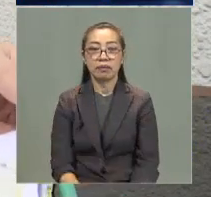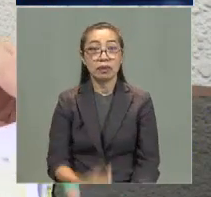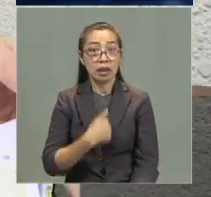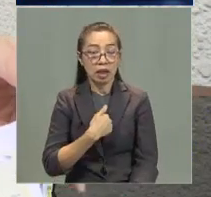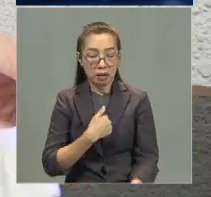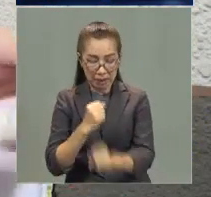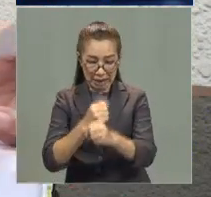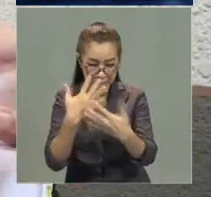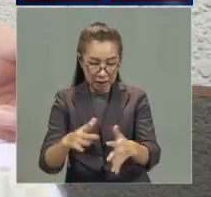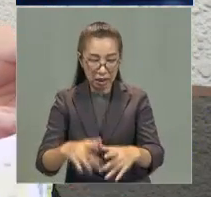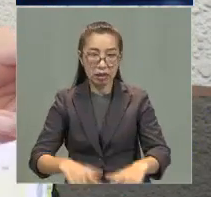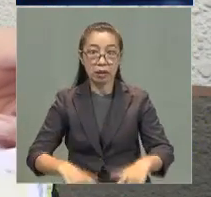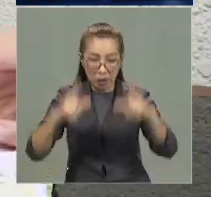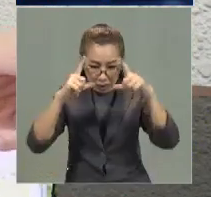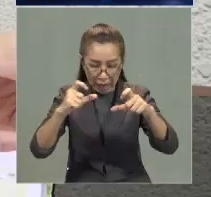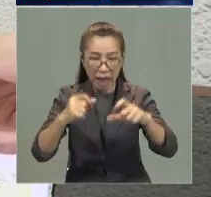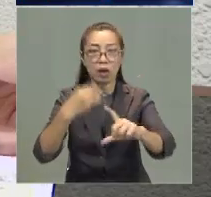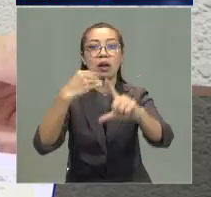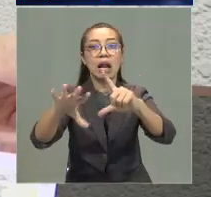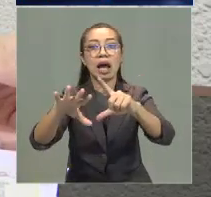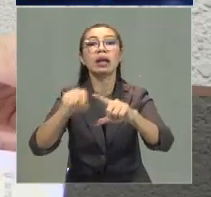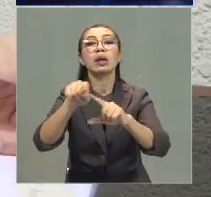ส่งให้ครูทางไลน์